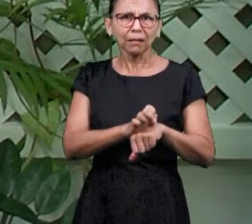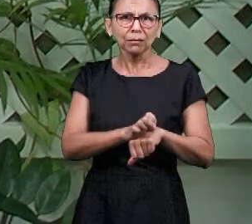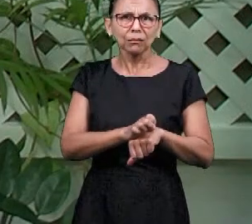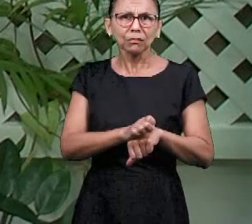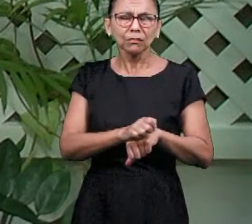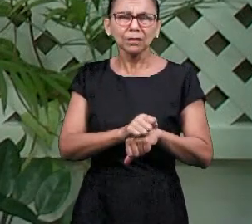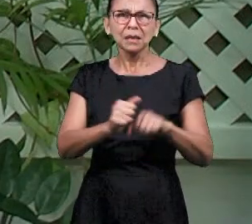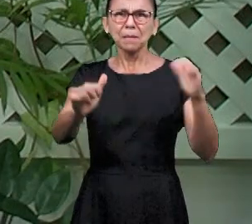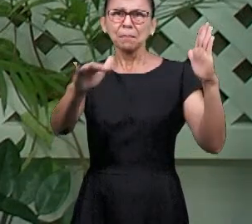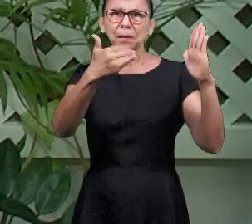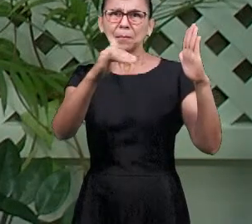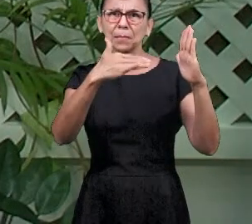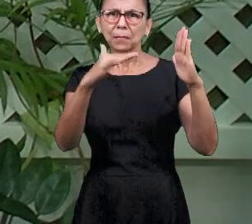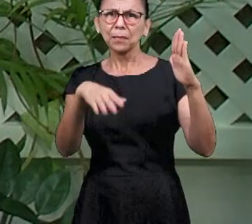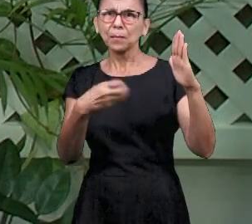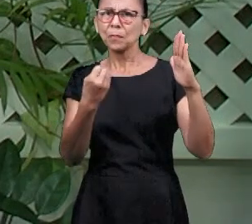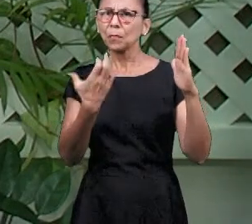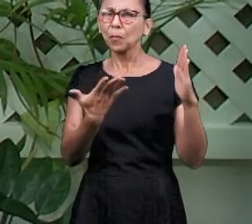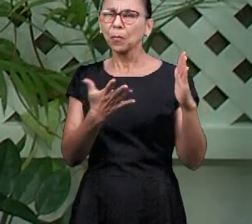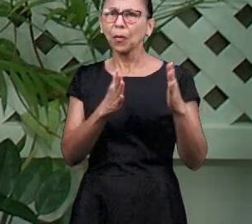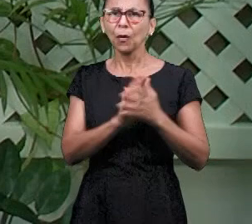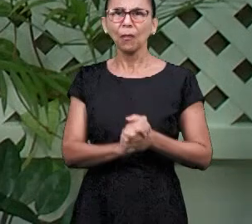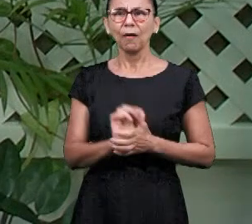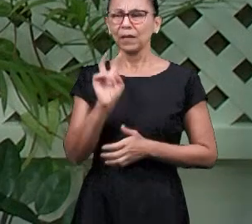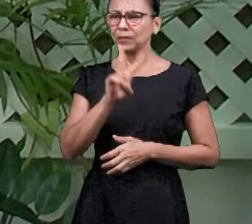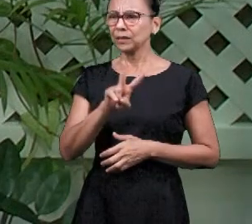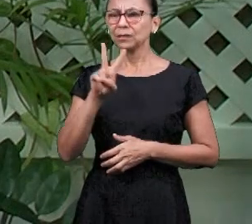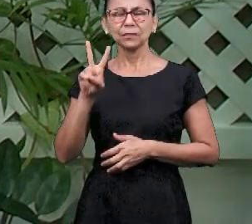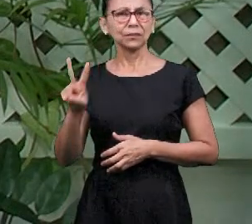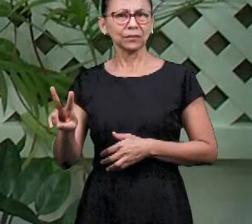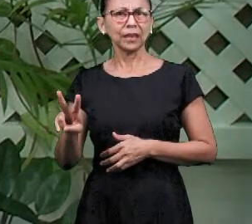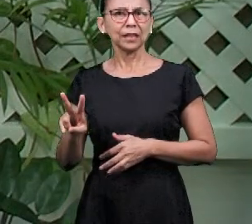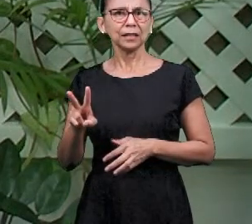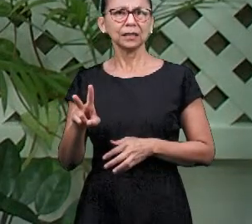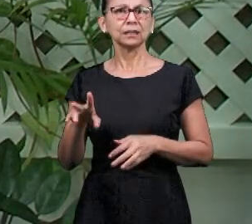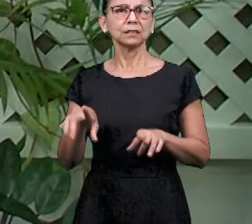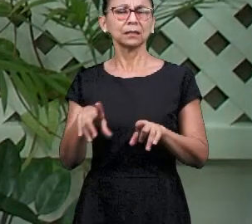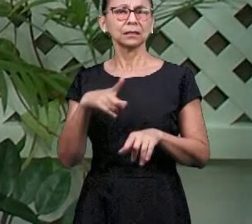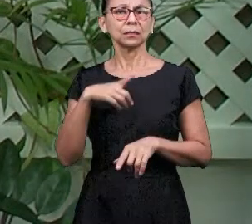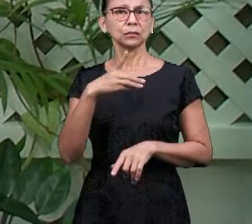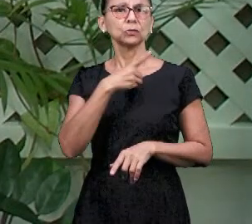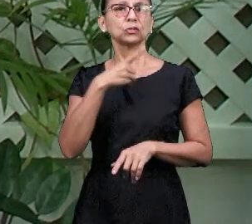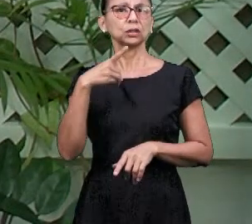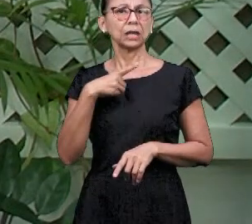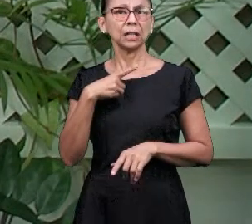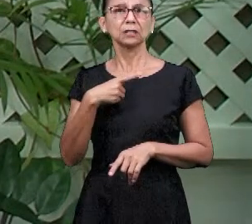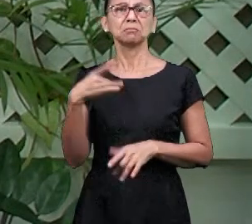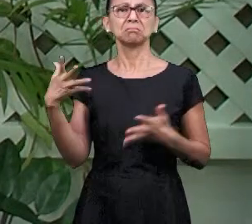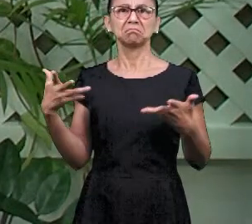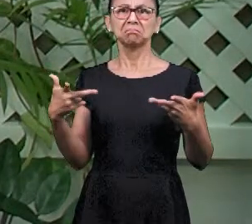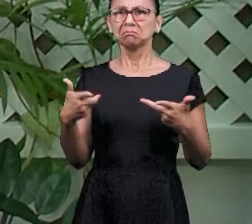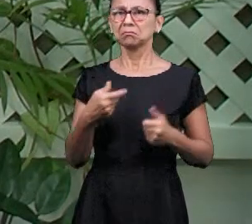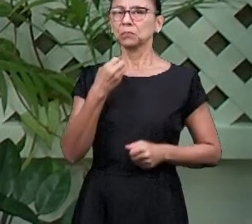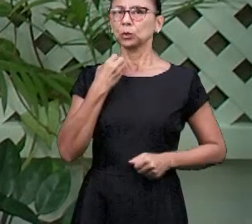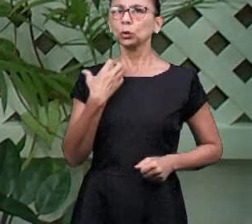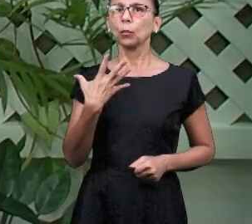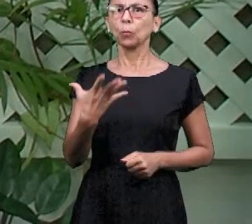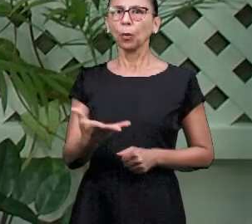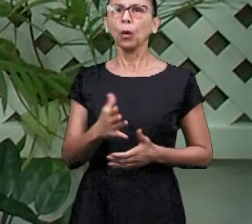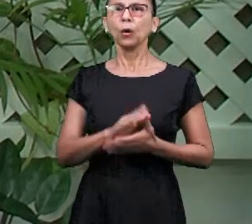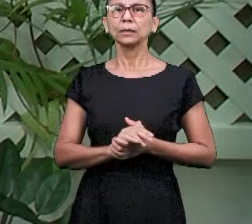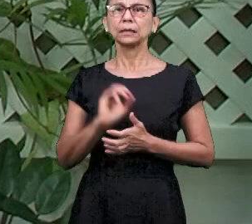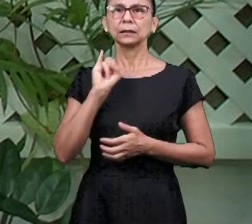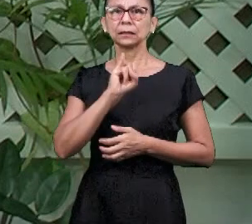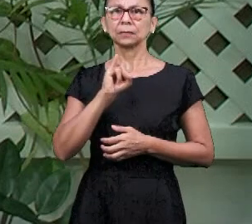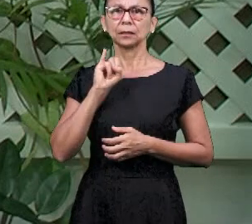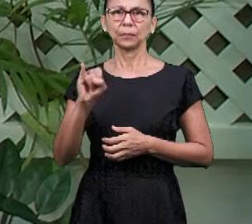l'obligation, c'est à vous de nous apporter aussi, nous enrichir aussi. Nous sommes en train d'être enrichis avec le message que